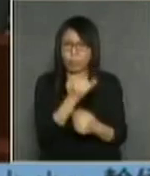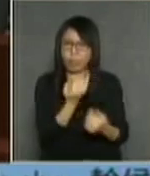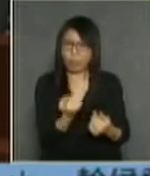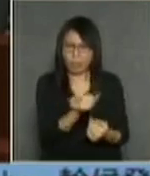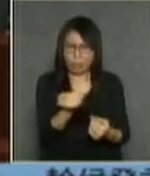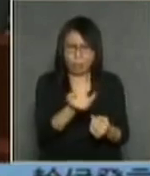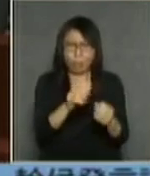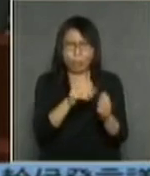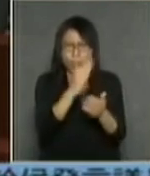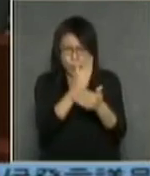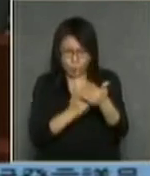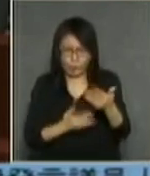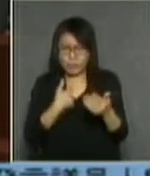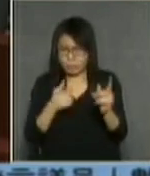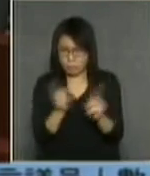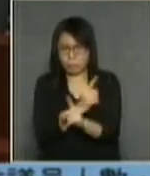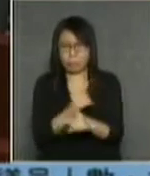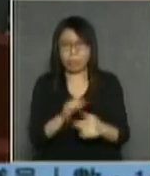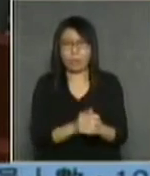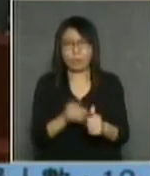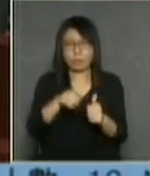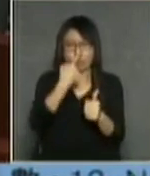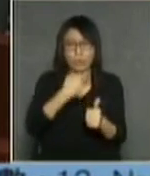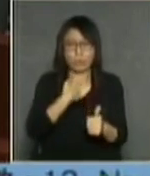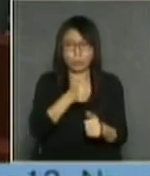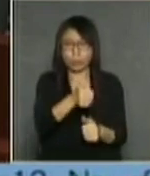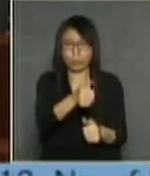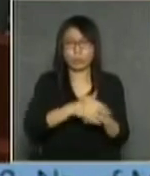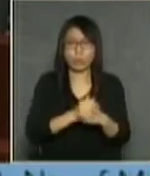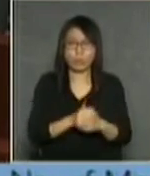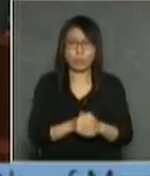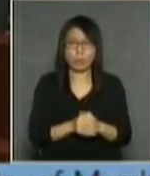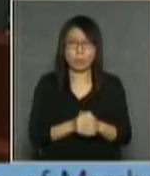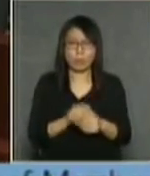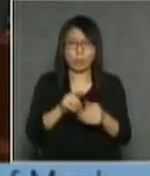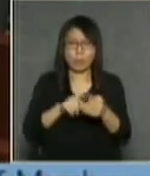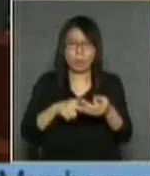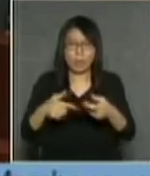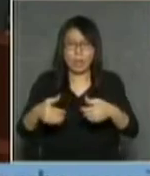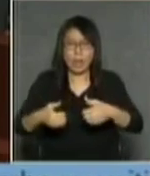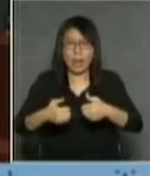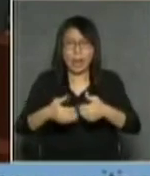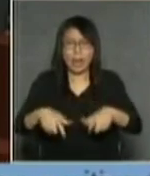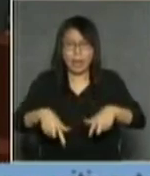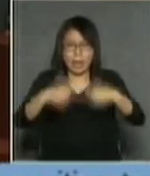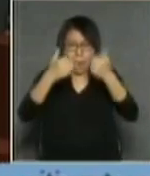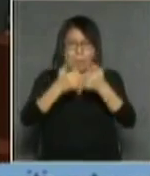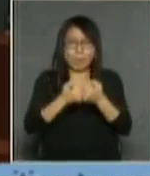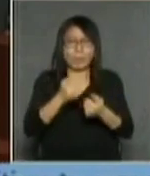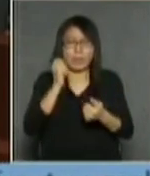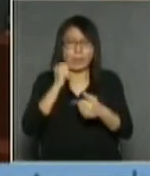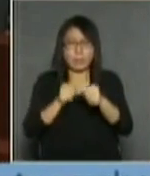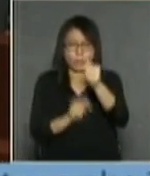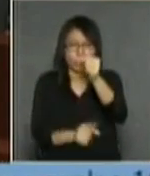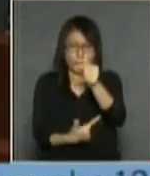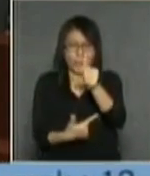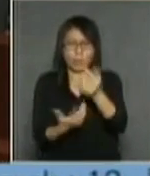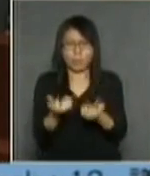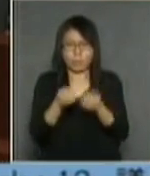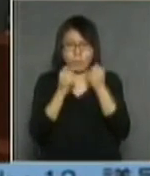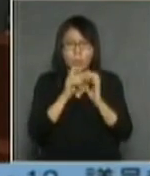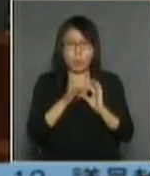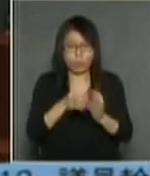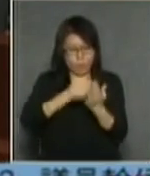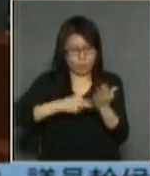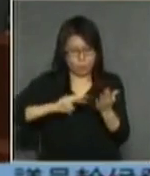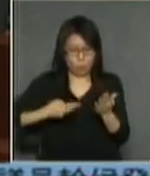件。首先我要多谢林郑司长呢，在10月8号正式是采纳了我们修正案里